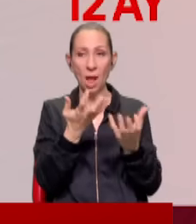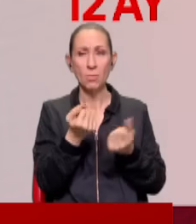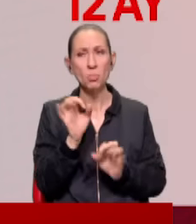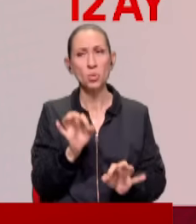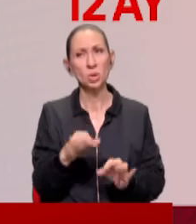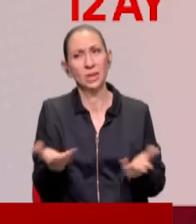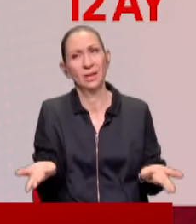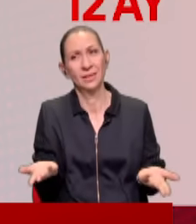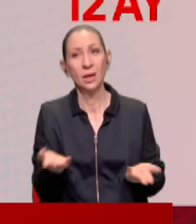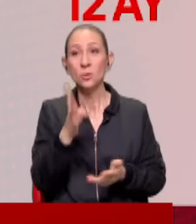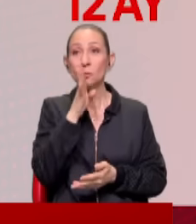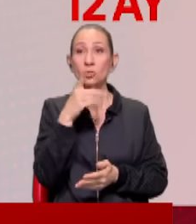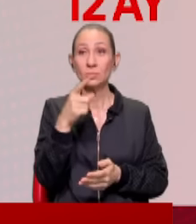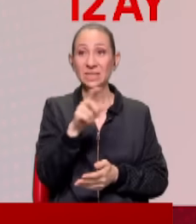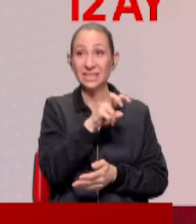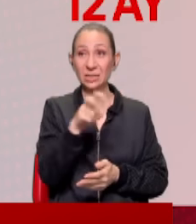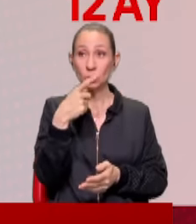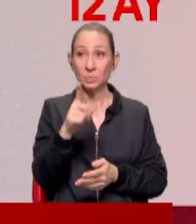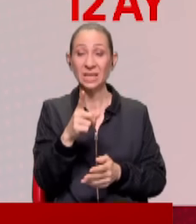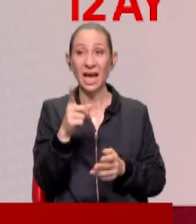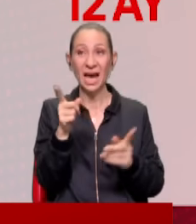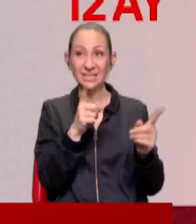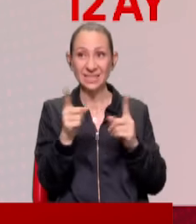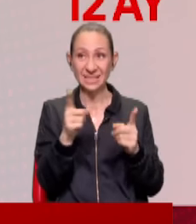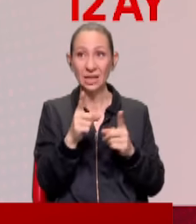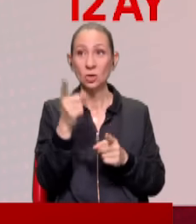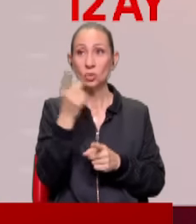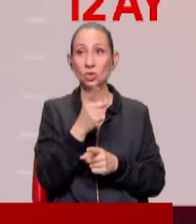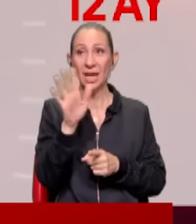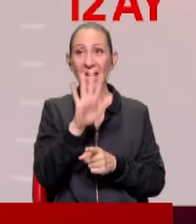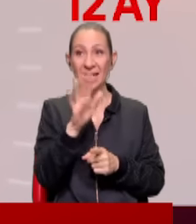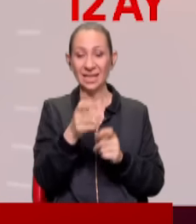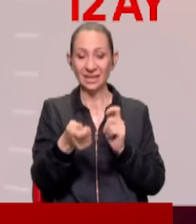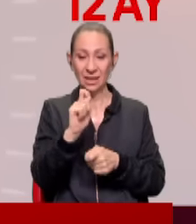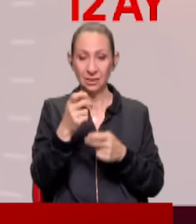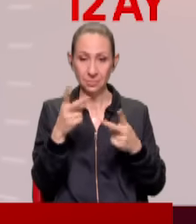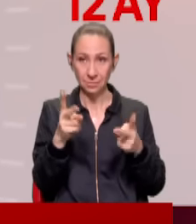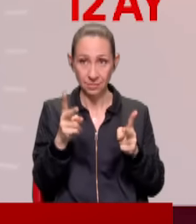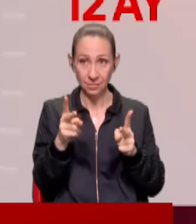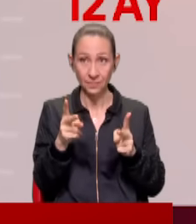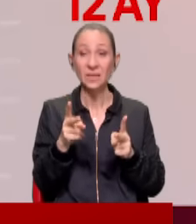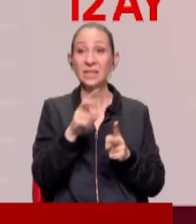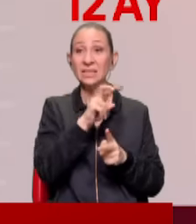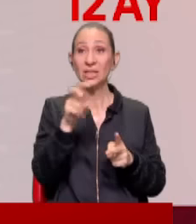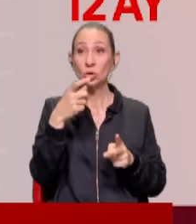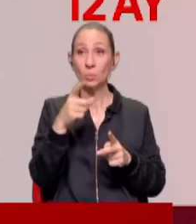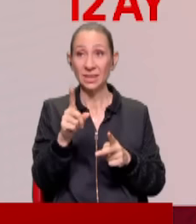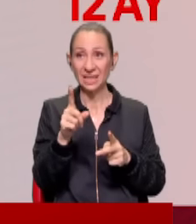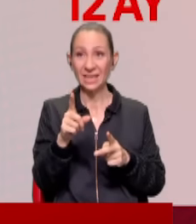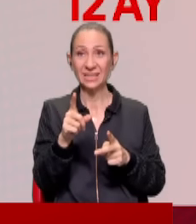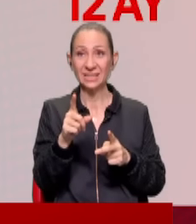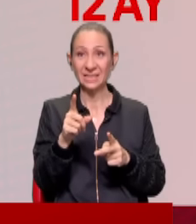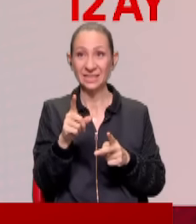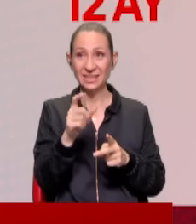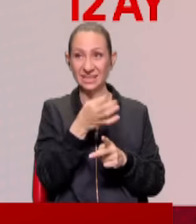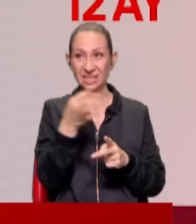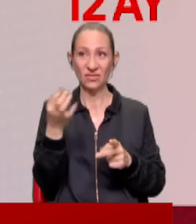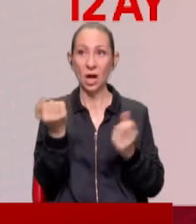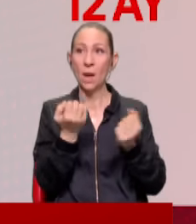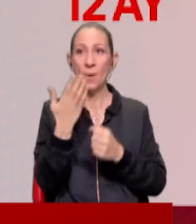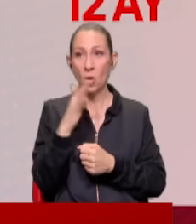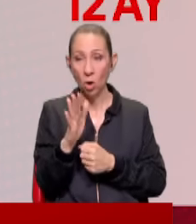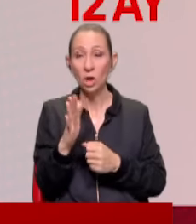almak mümkün değil. 400 bin ile 800 bin arasında da %50'sini kredi kullanabilirsiniz. 800 bin liraya da sıfır